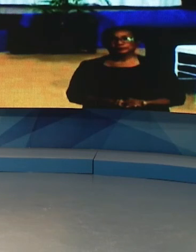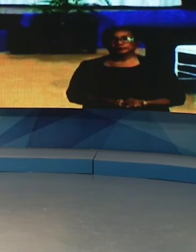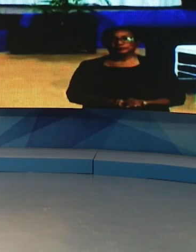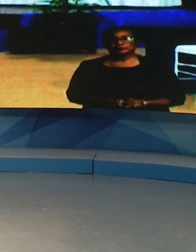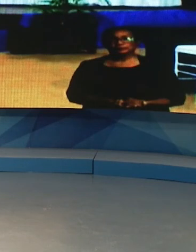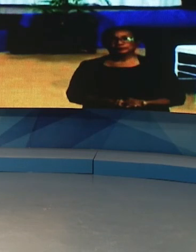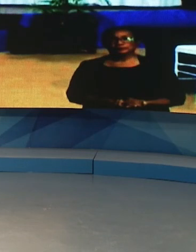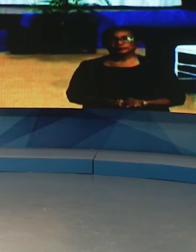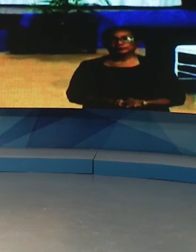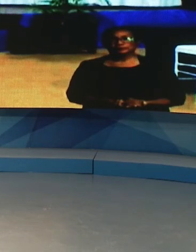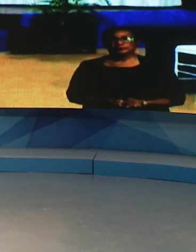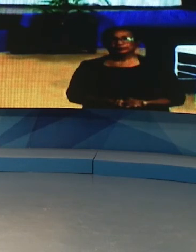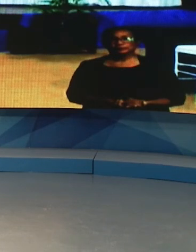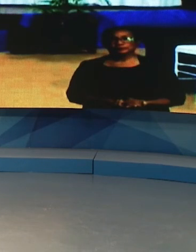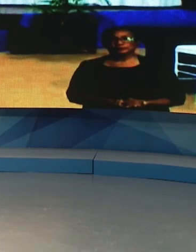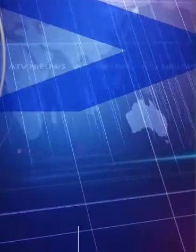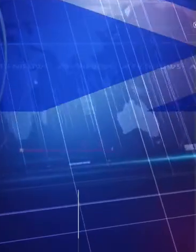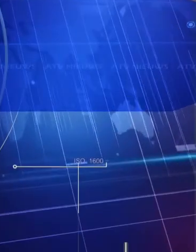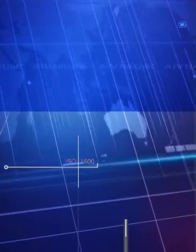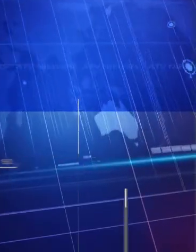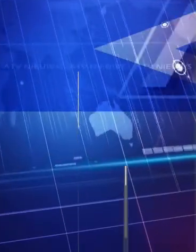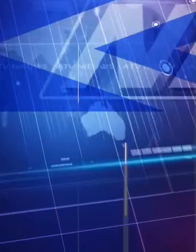de eerste ook als crisismanager